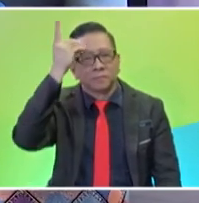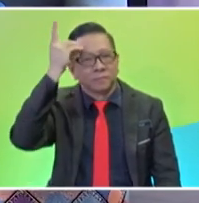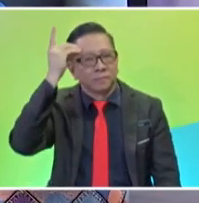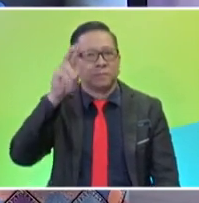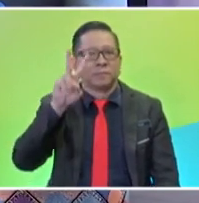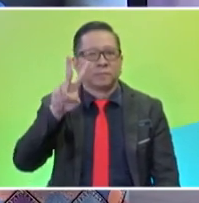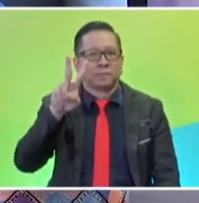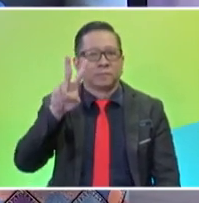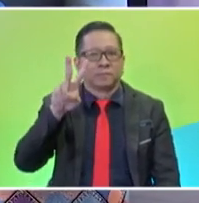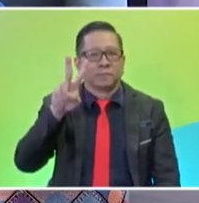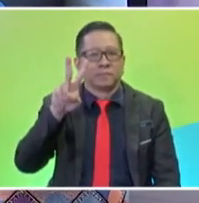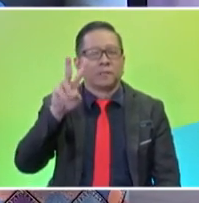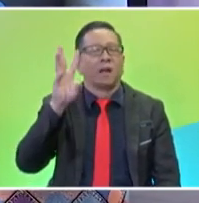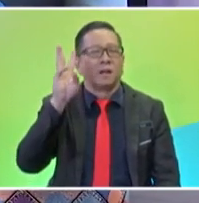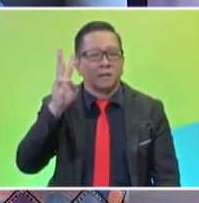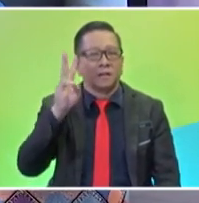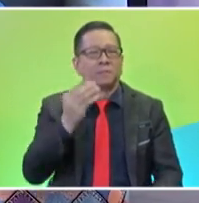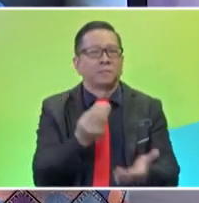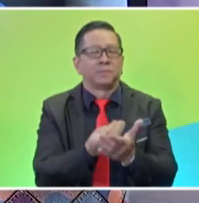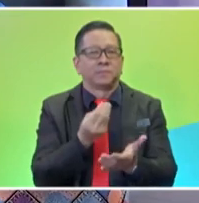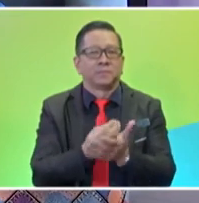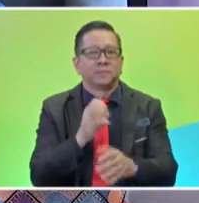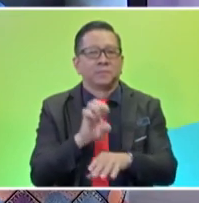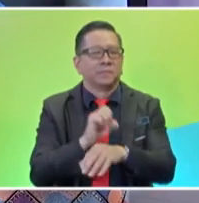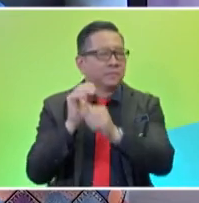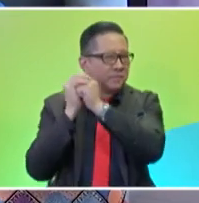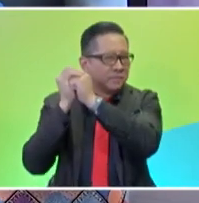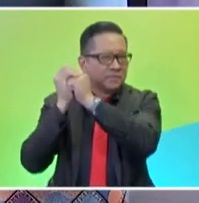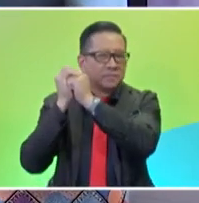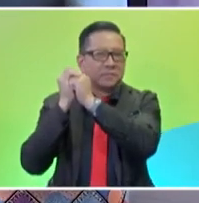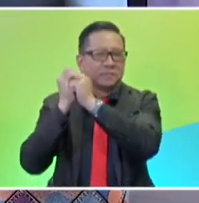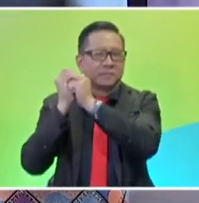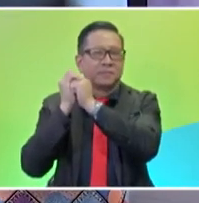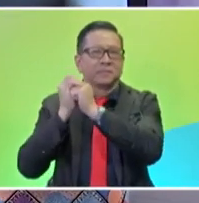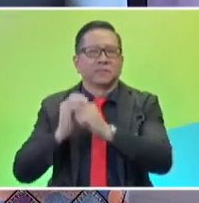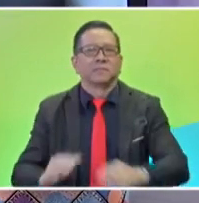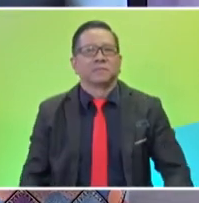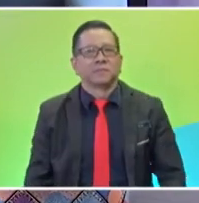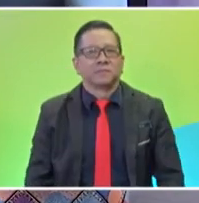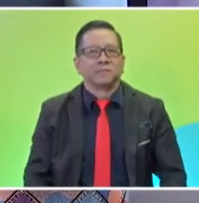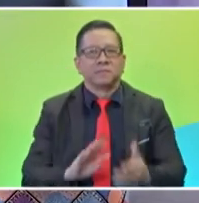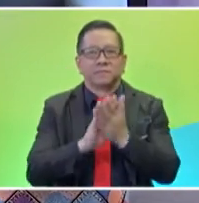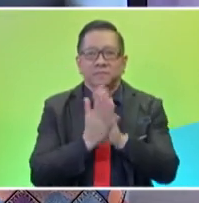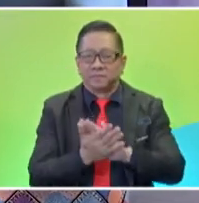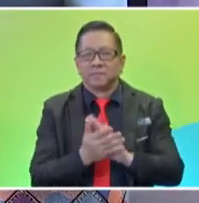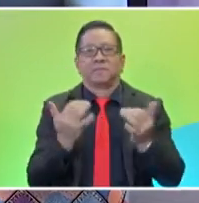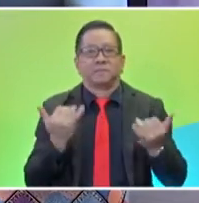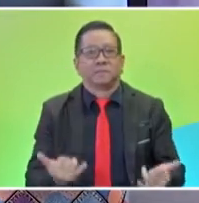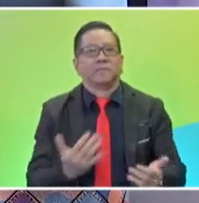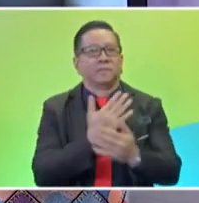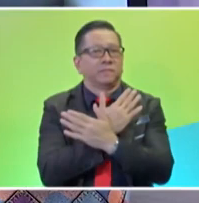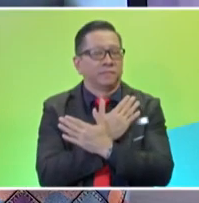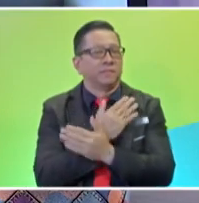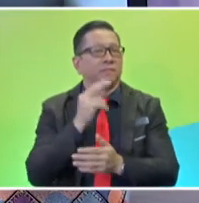ada 246 uang ini tanya Ucapkan dulu jadi untuk itu kita ingin berhenti seketika